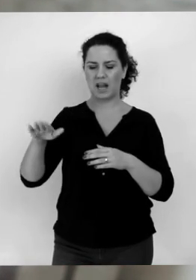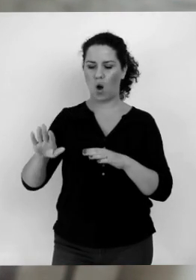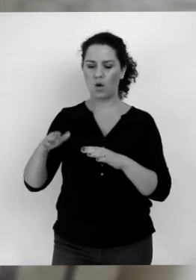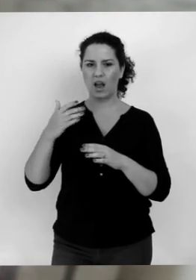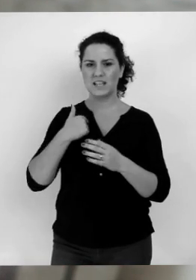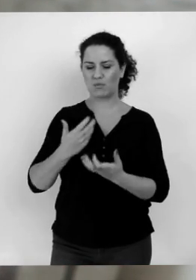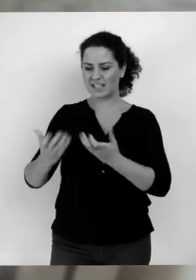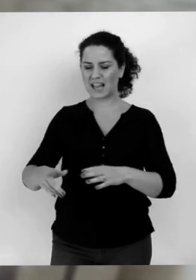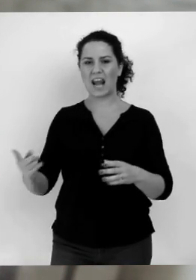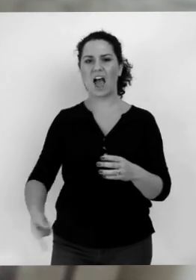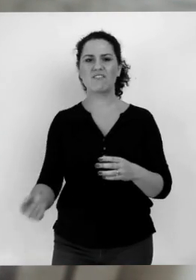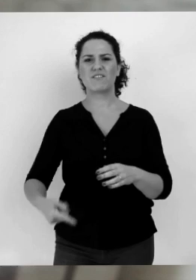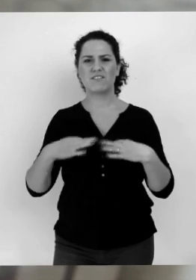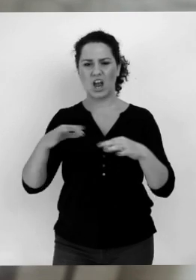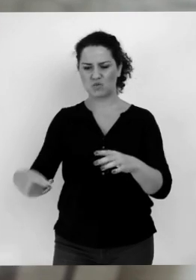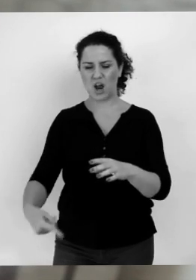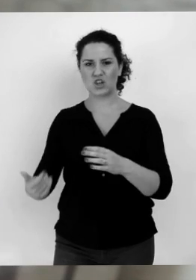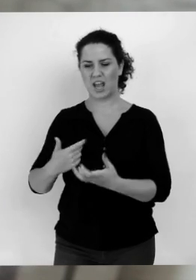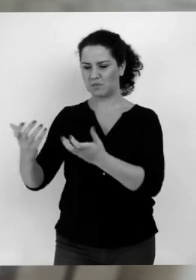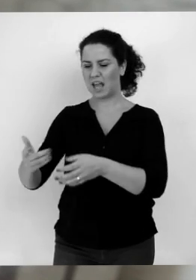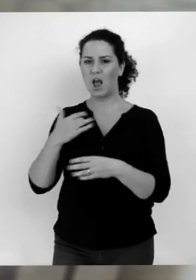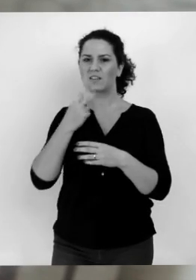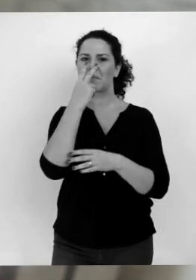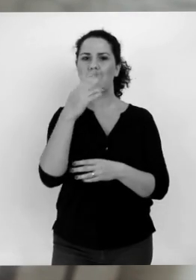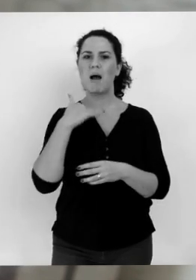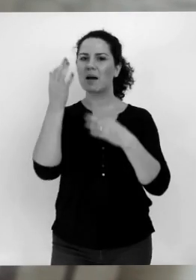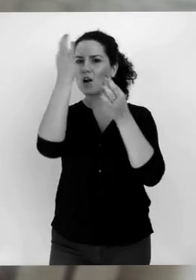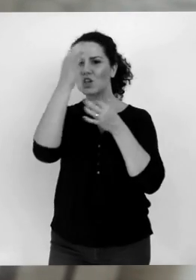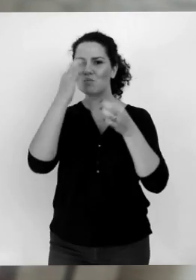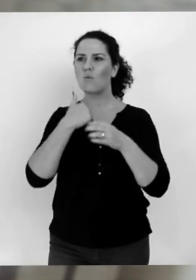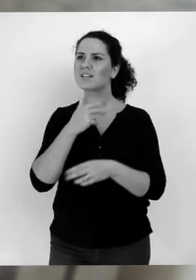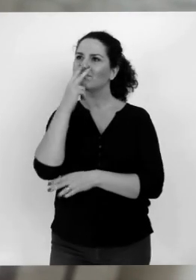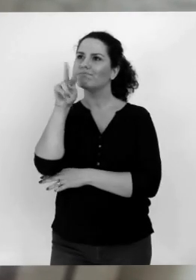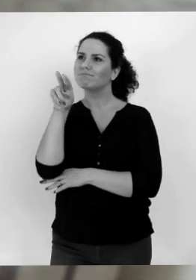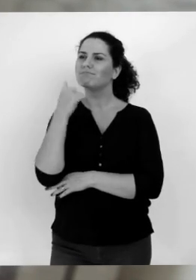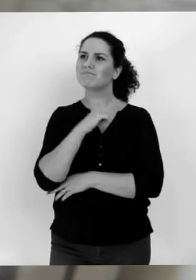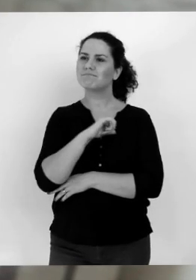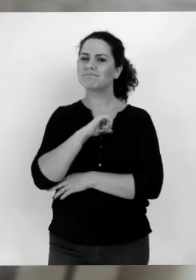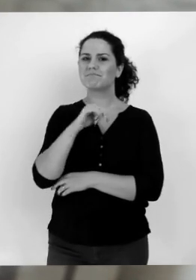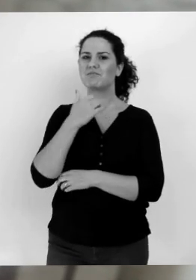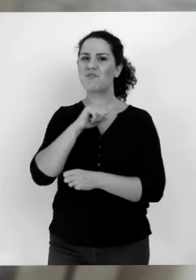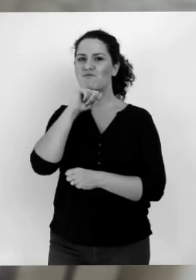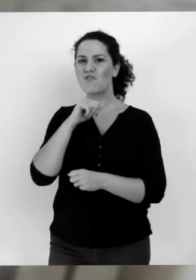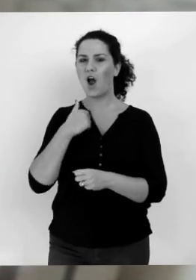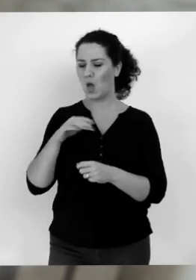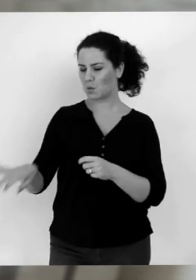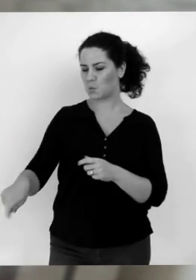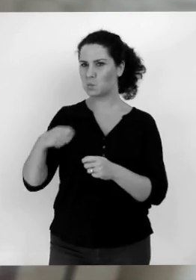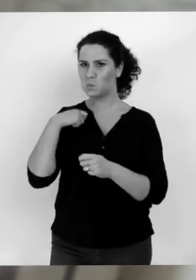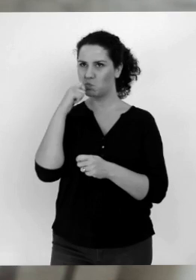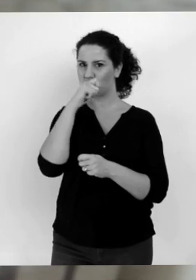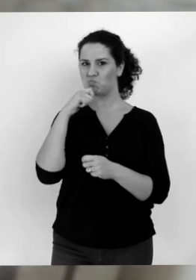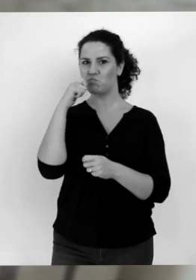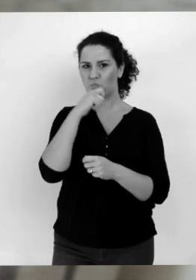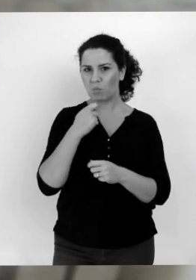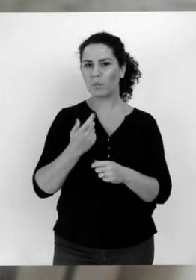će šminka uvijek kretila, uvijek boja i znala tim kratki. Mama je šminka, uvijek sam se prišminkala,